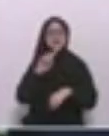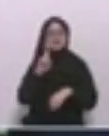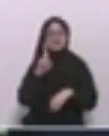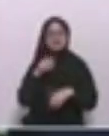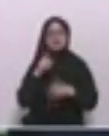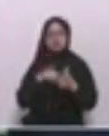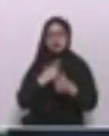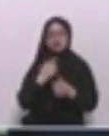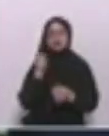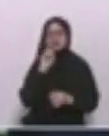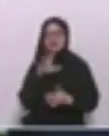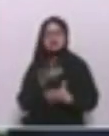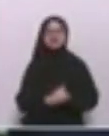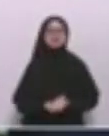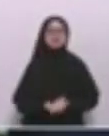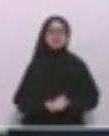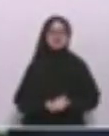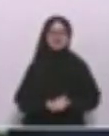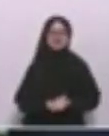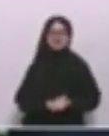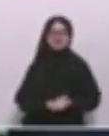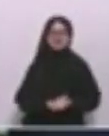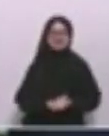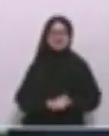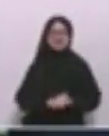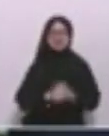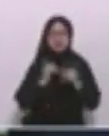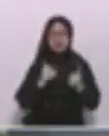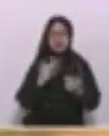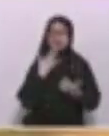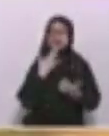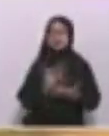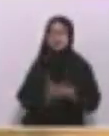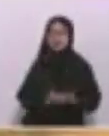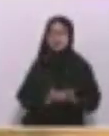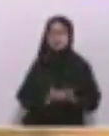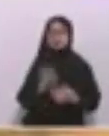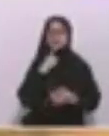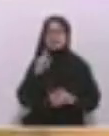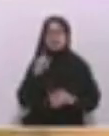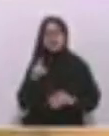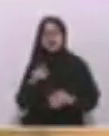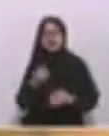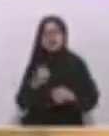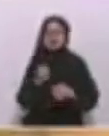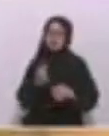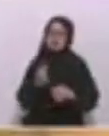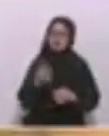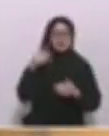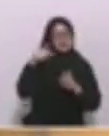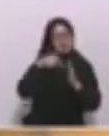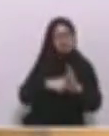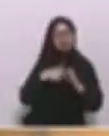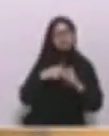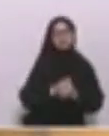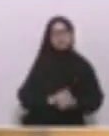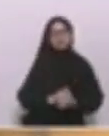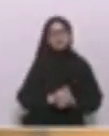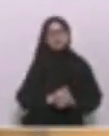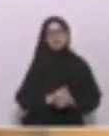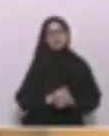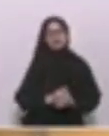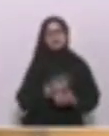saat berbicara silakan Baik terima kasih dengan pertanyaan yang sangat simpel tapi mendalam